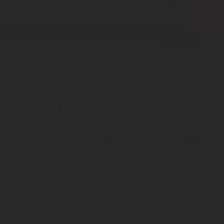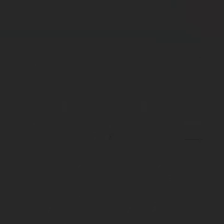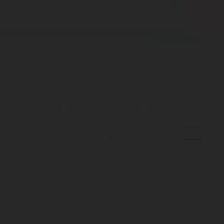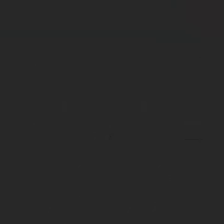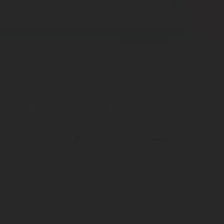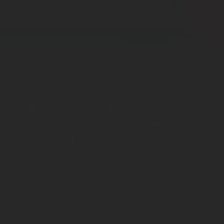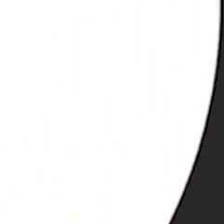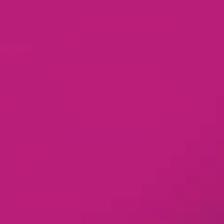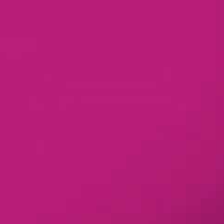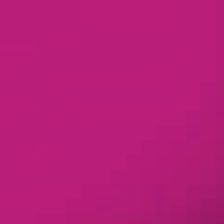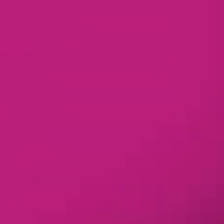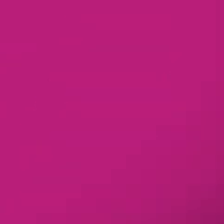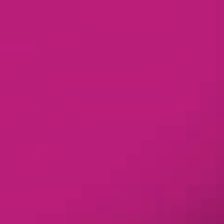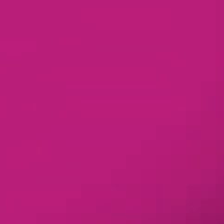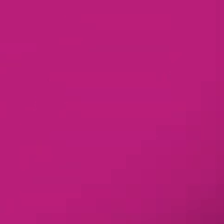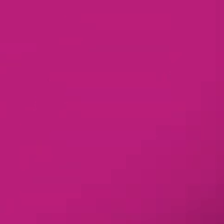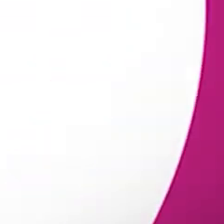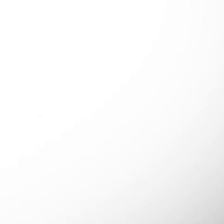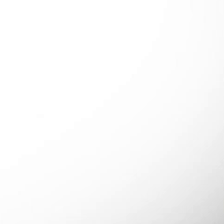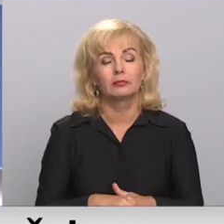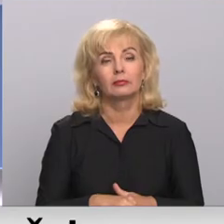Re, viss ēters ir te!